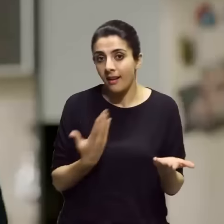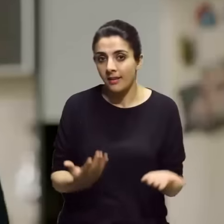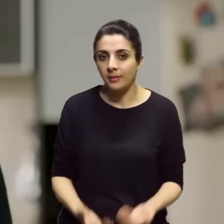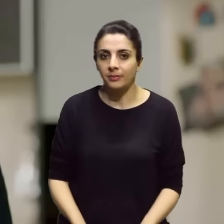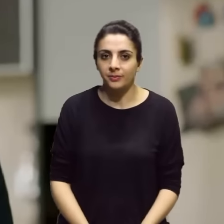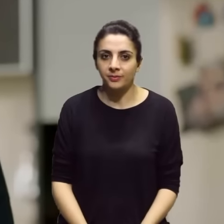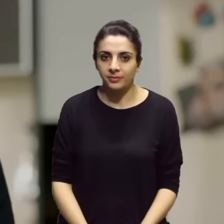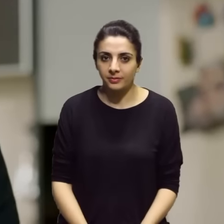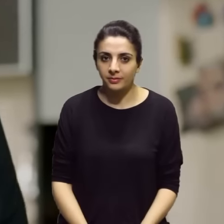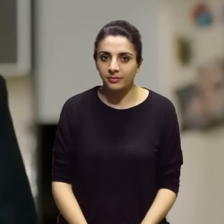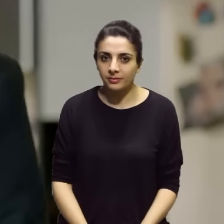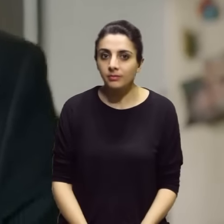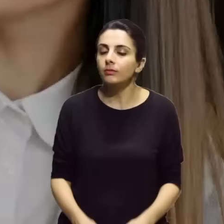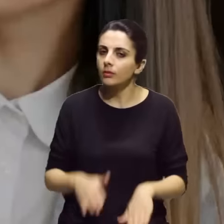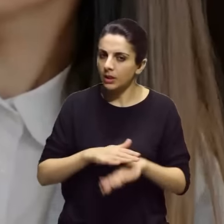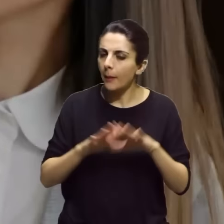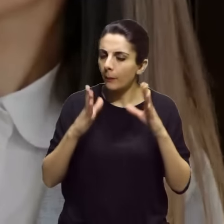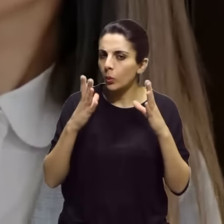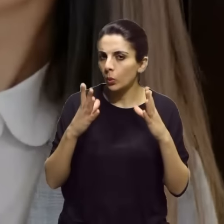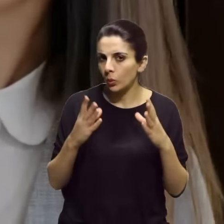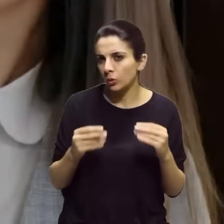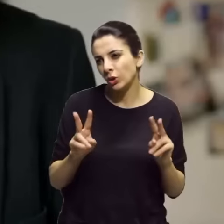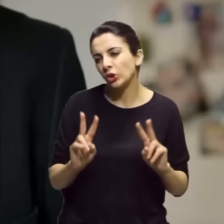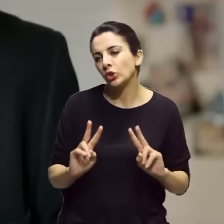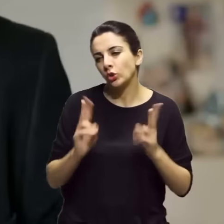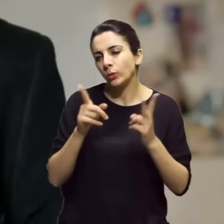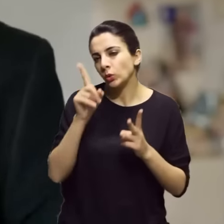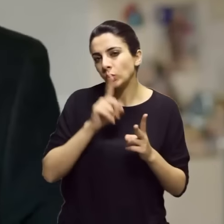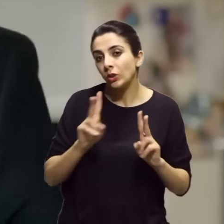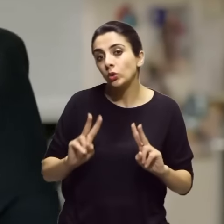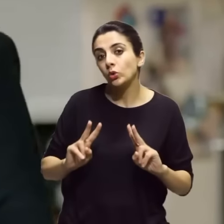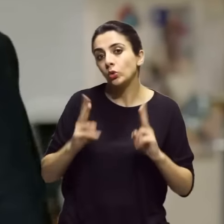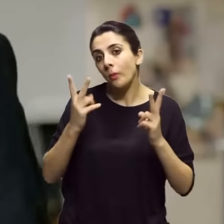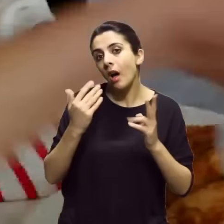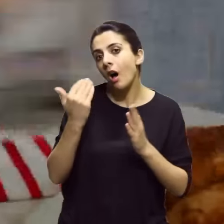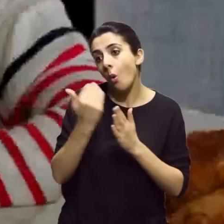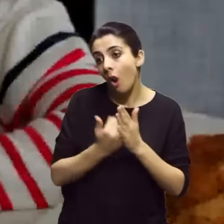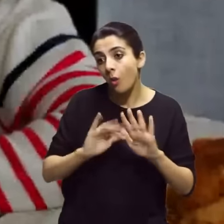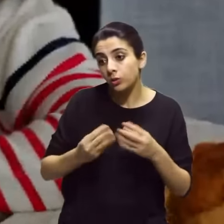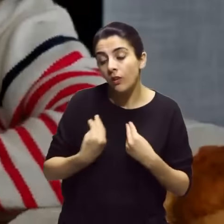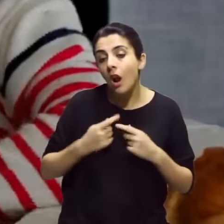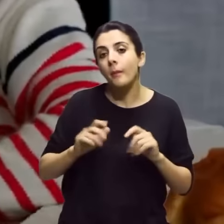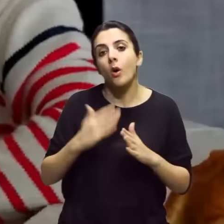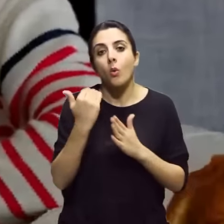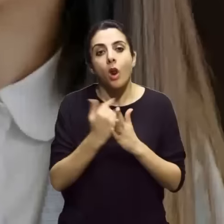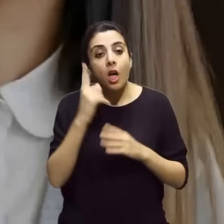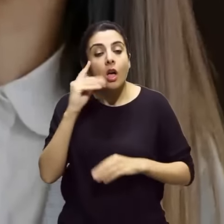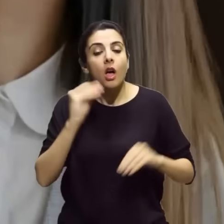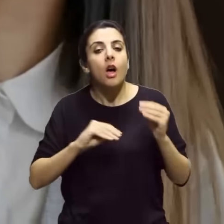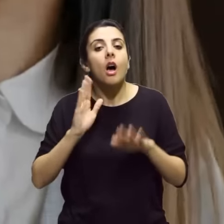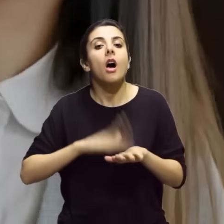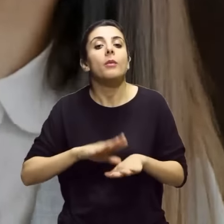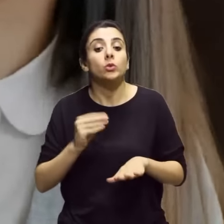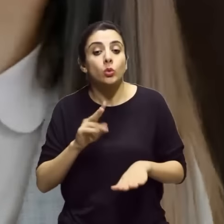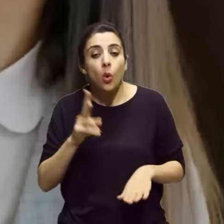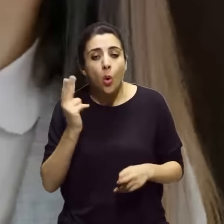de taklit etti. Tamam canım, yani bu sürpriz sonuçta. Sürprizler kaideyi bozmaz, değil mi? Kural uydurma Ömer'cim.